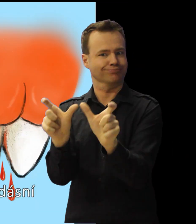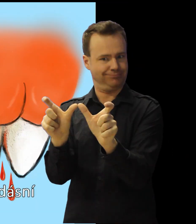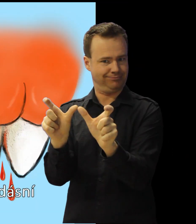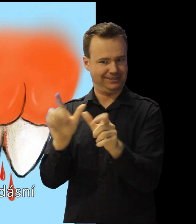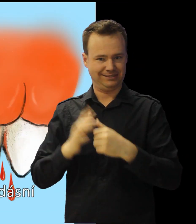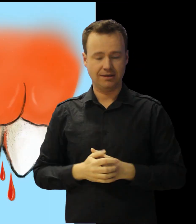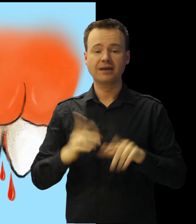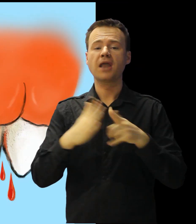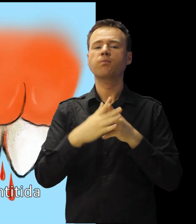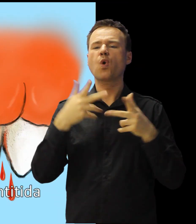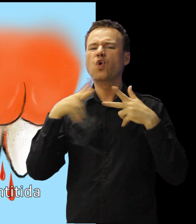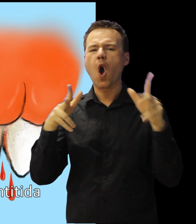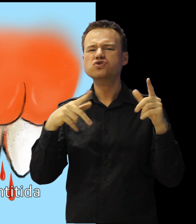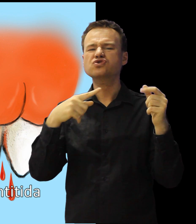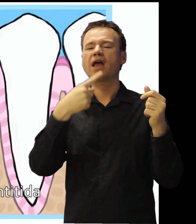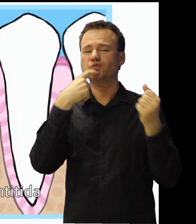zánět dásní,